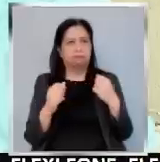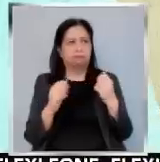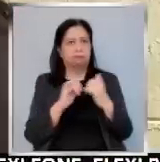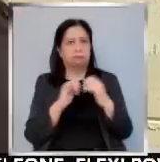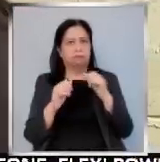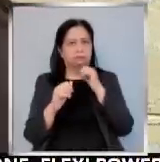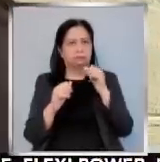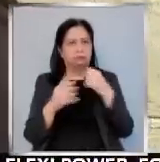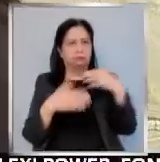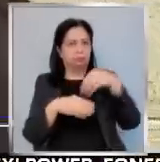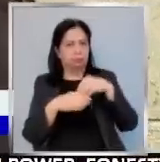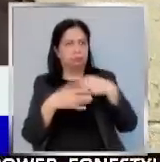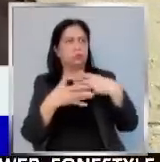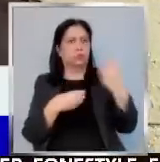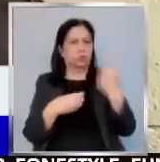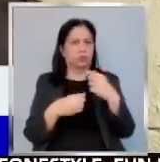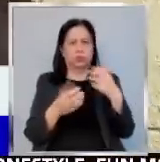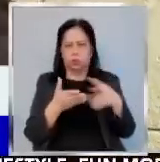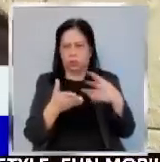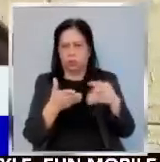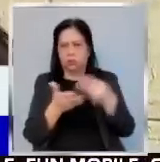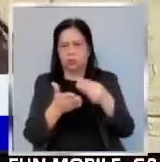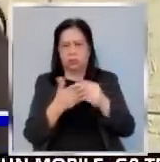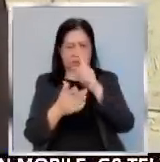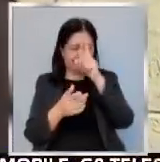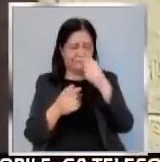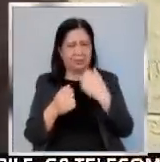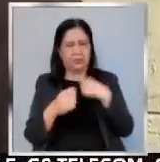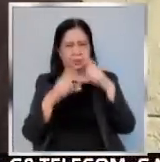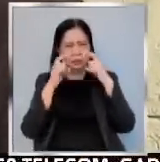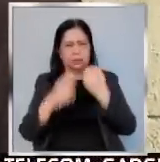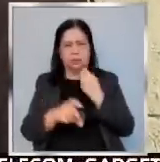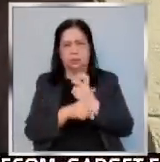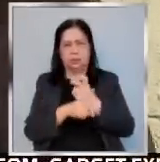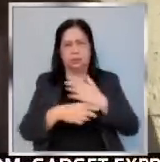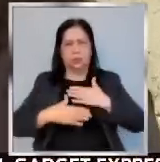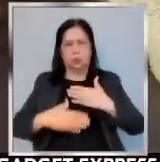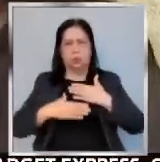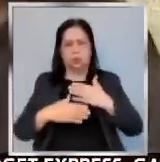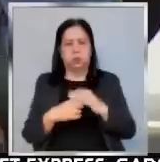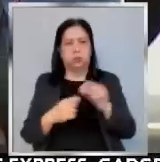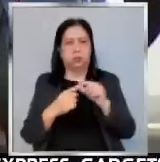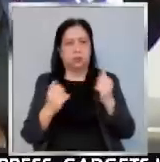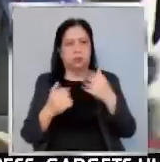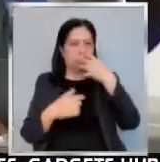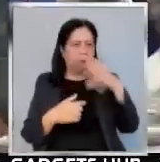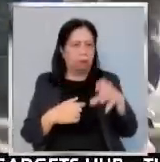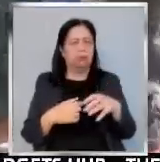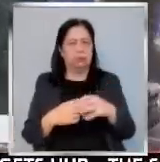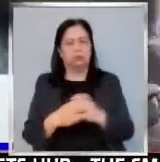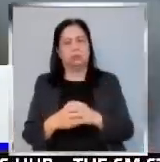sa loob eh. Bukod sa magastos, nakakairita din, nakakasuffocate, mahirap suminga. Lalo pag ganito mainit.